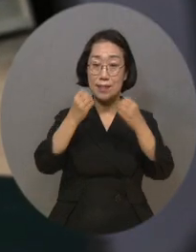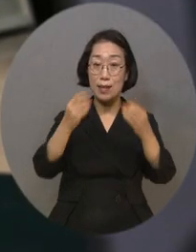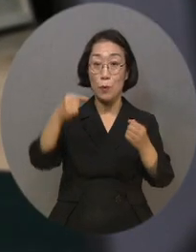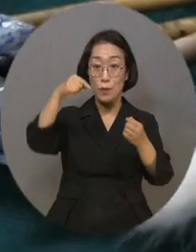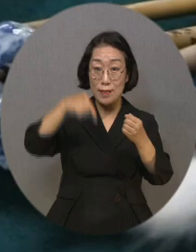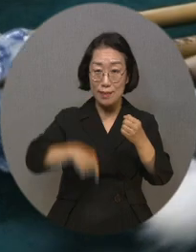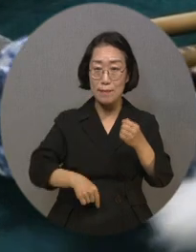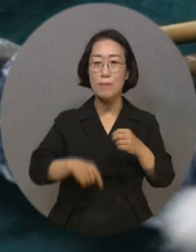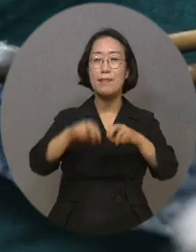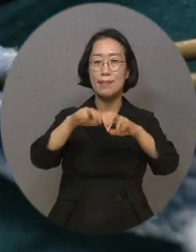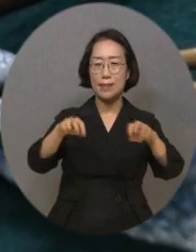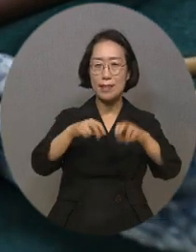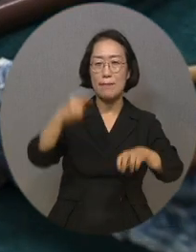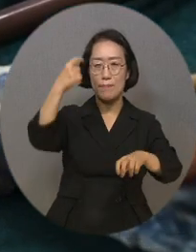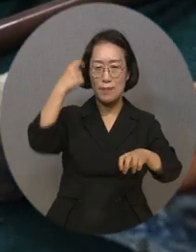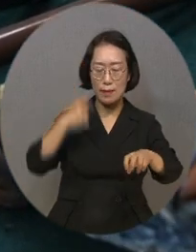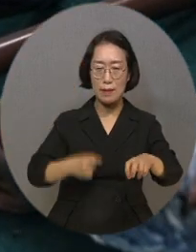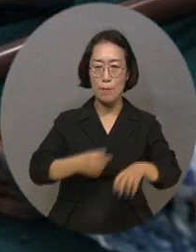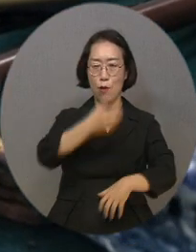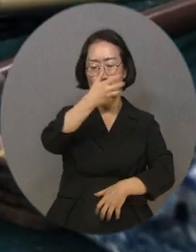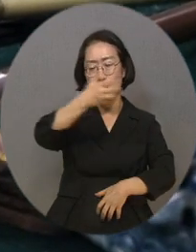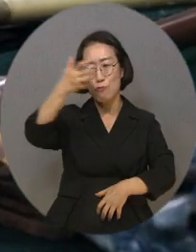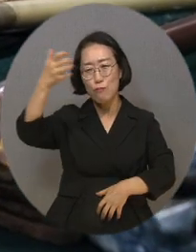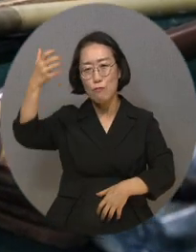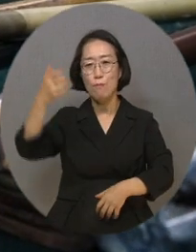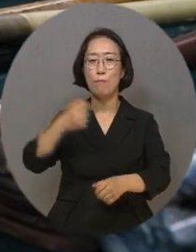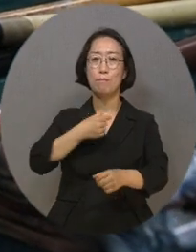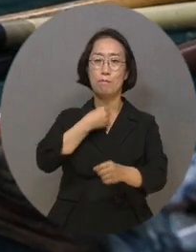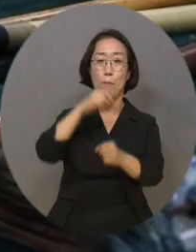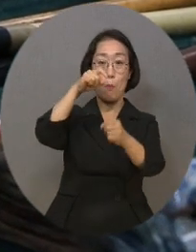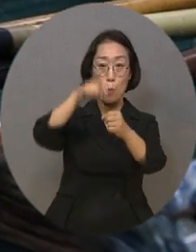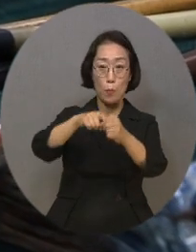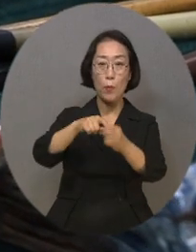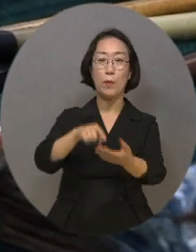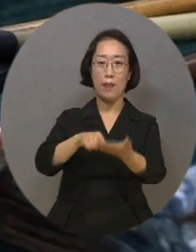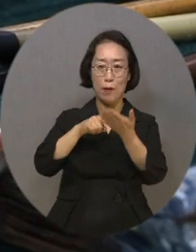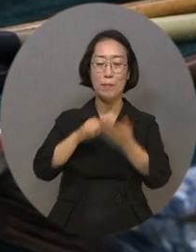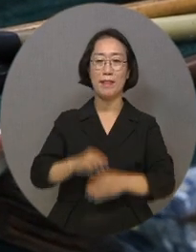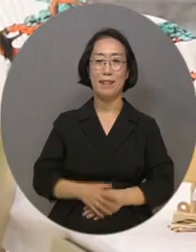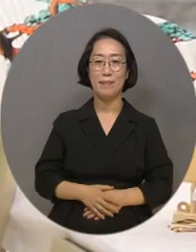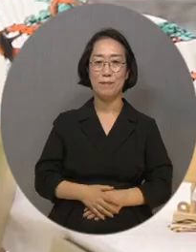해석과 이상적인 꿈을 표현합니다.